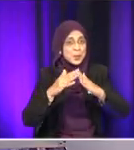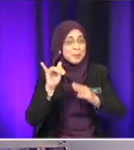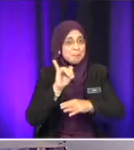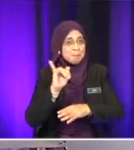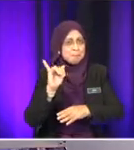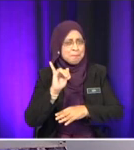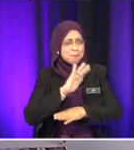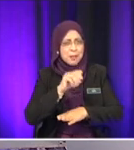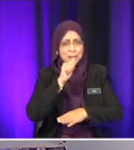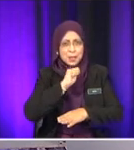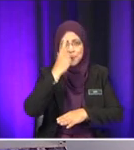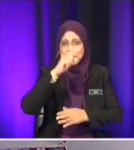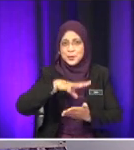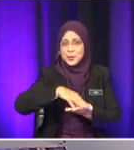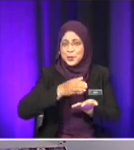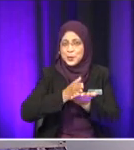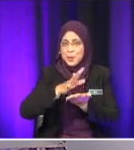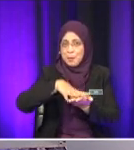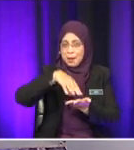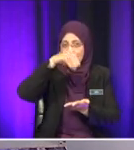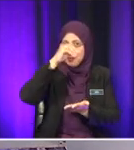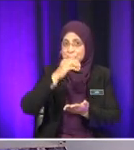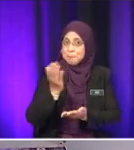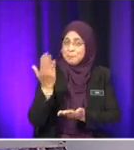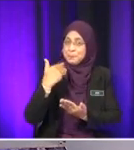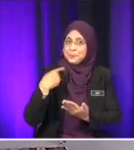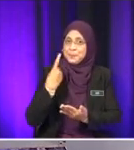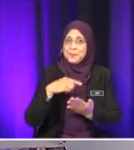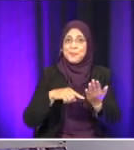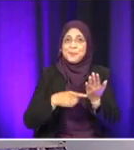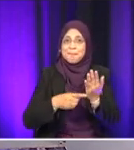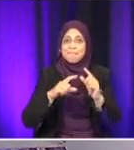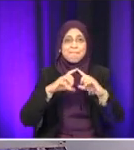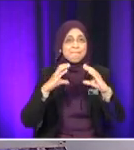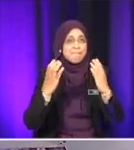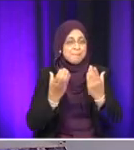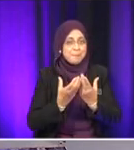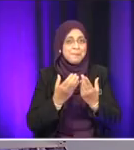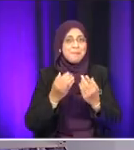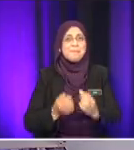SPM 2002 kali ini jadi Ayo kita mulai kelas kita bersama mereka